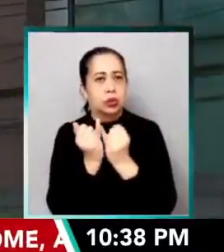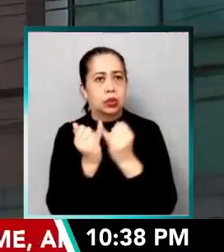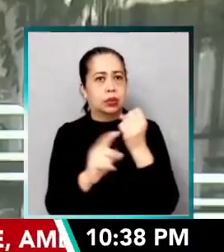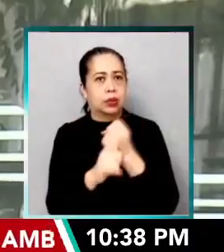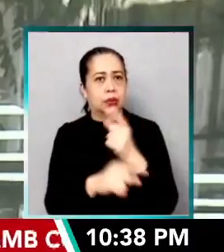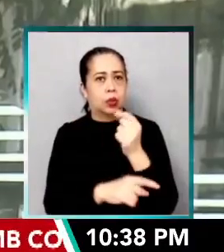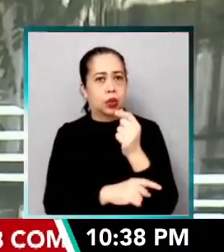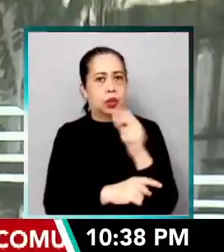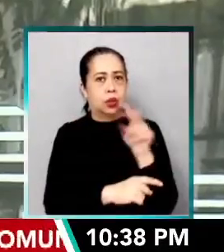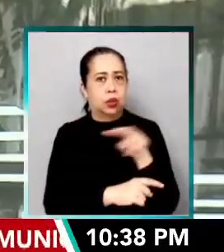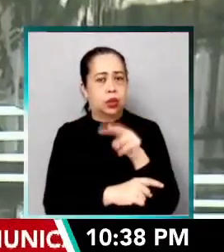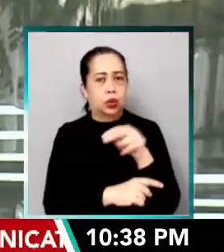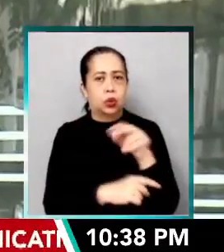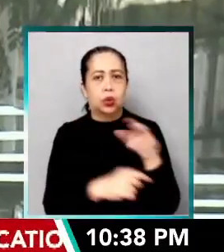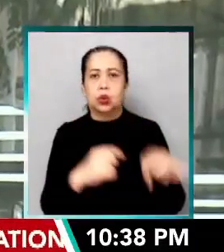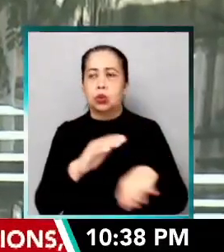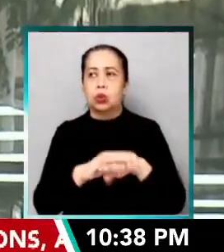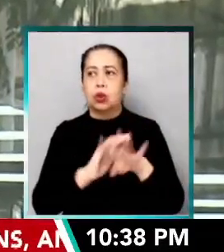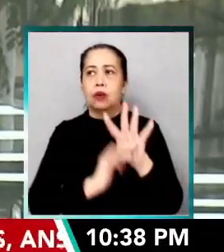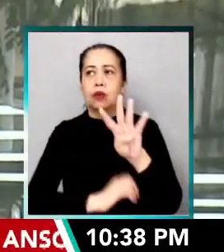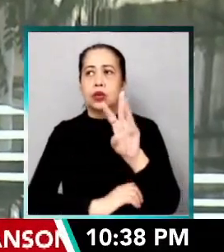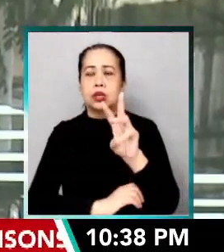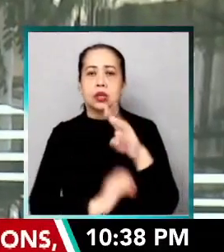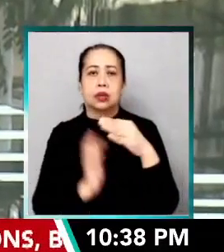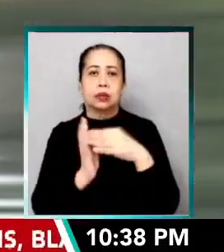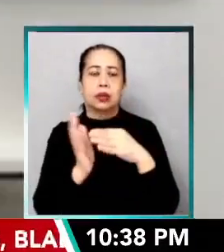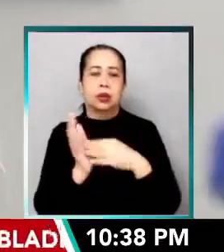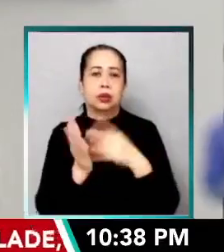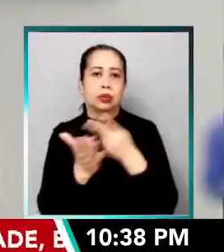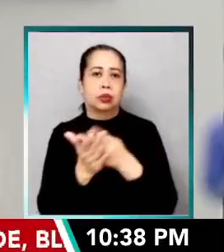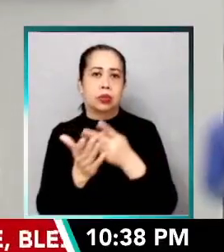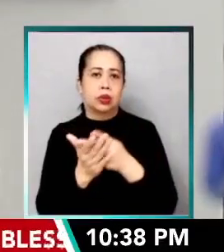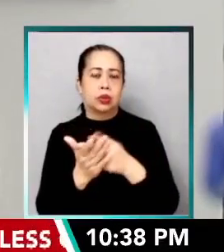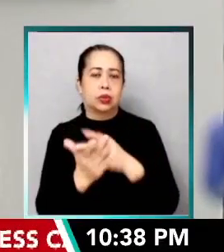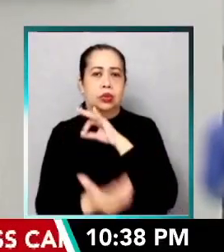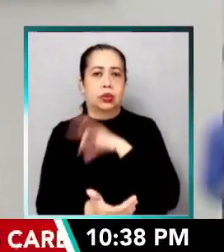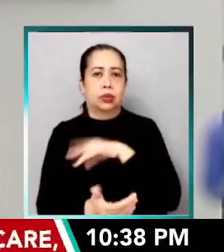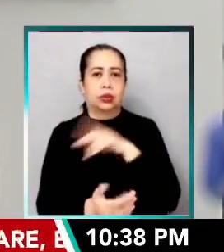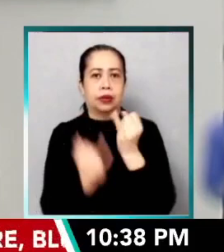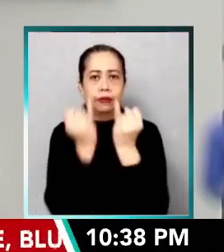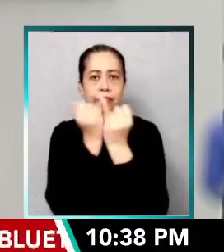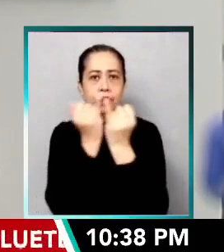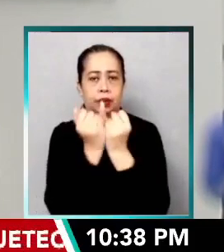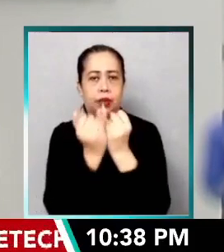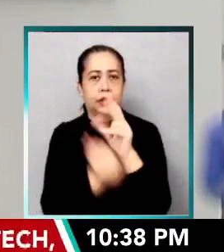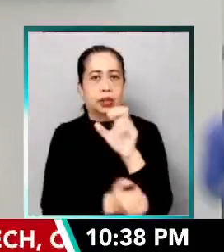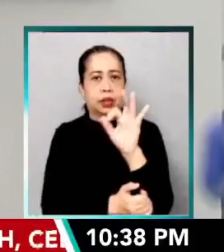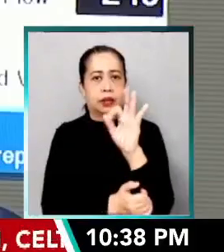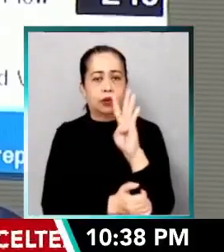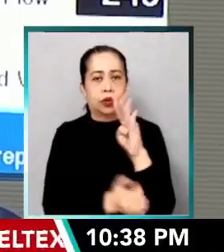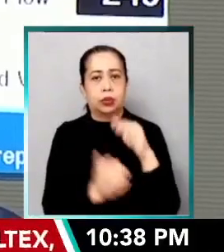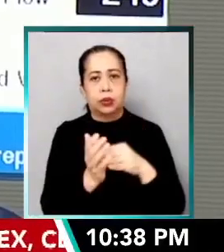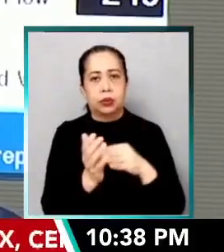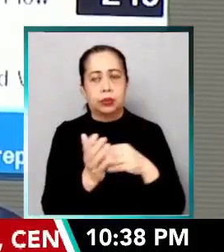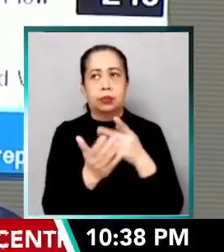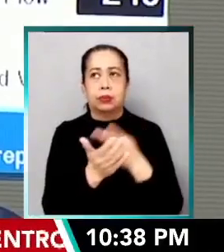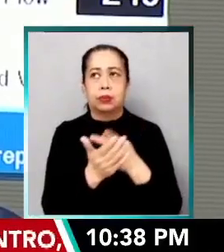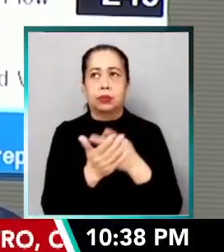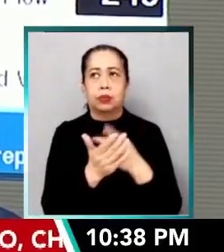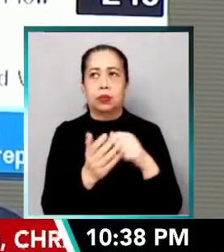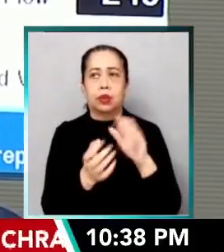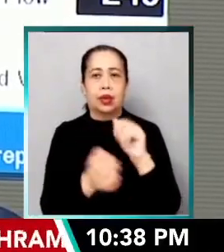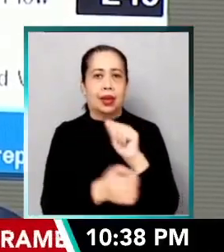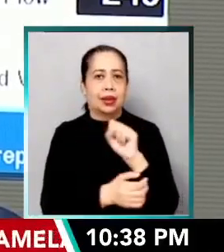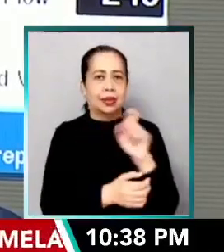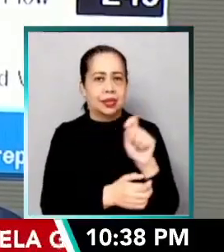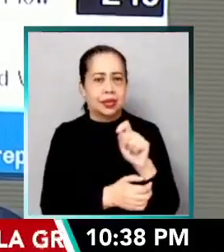2022, umaabot na sa 46 billion pesos ang kita ng PhilHealth. 394 billion pesos naman ang lahat ng assets o